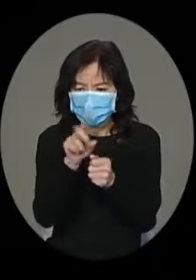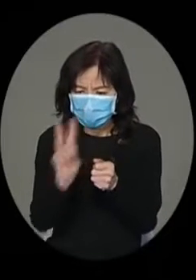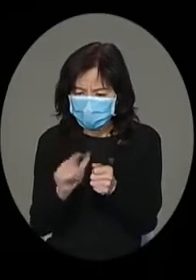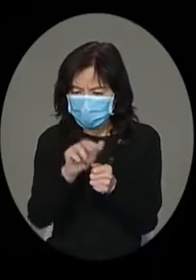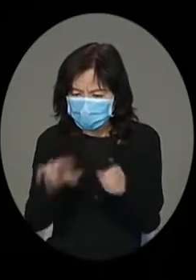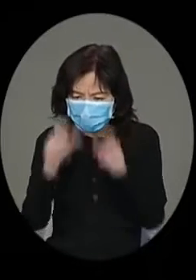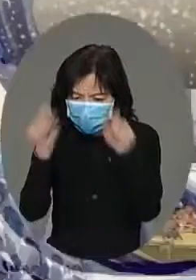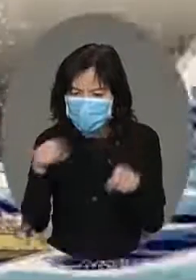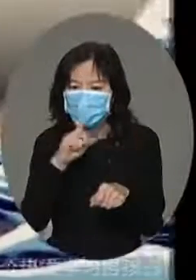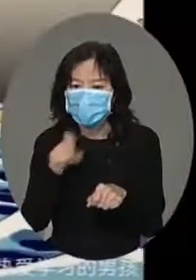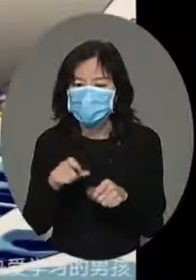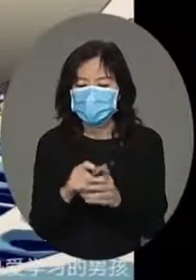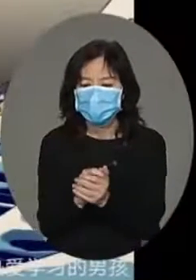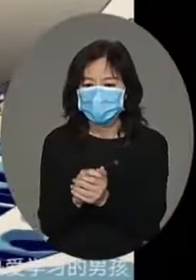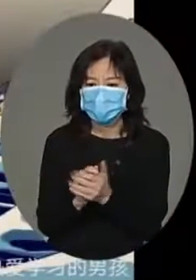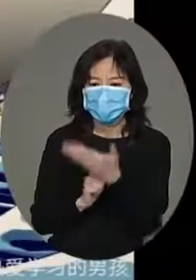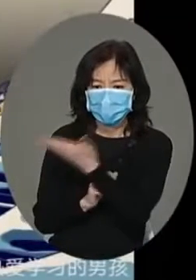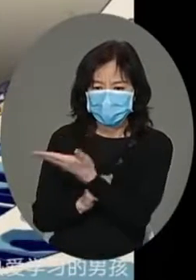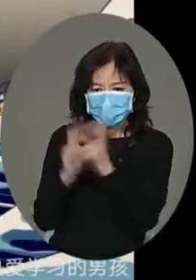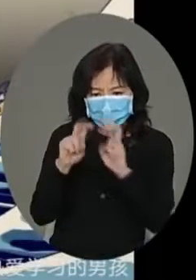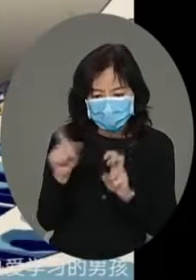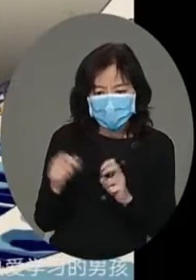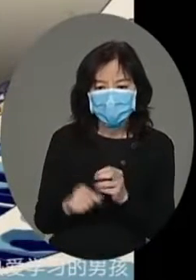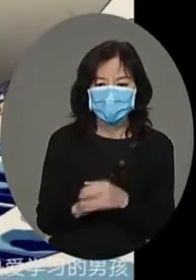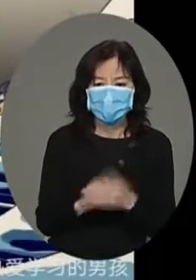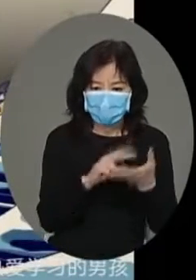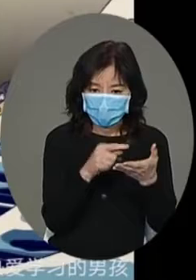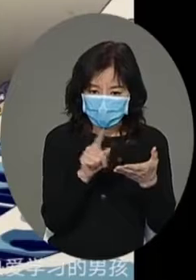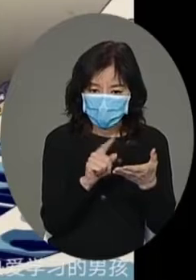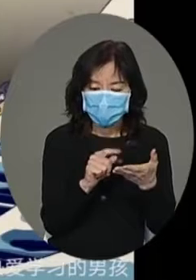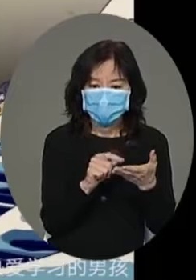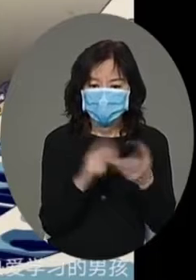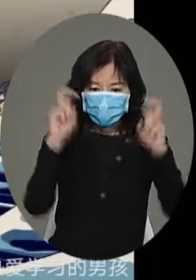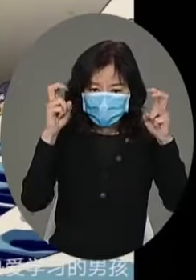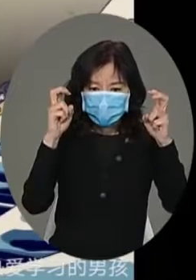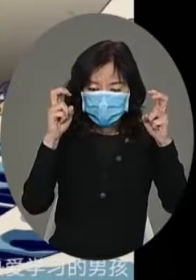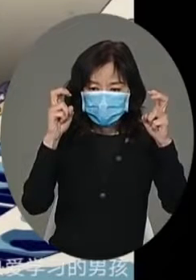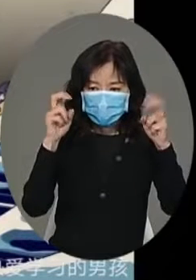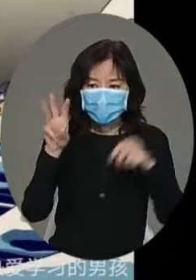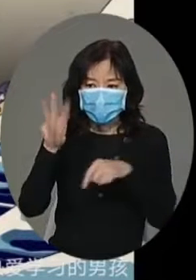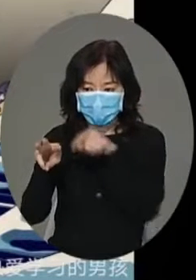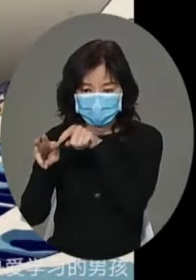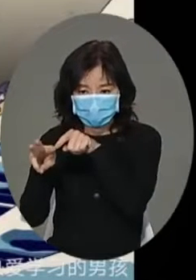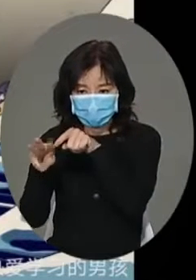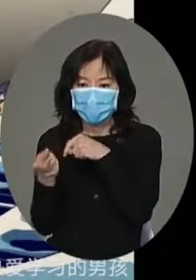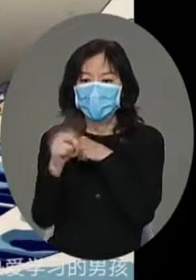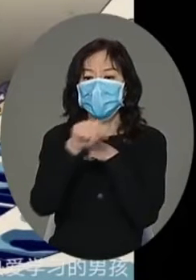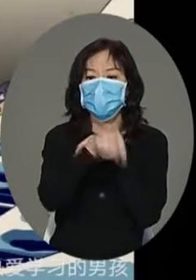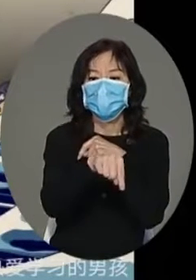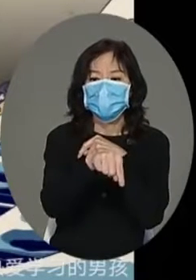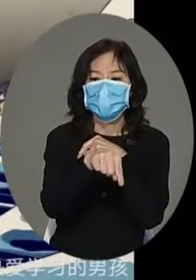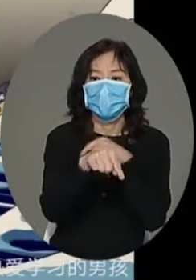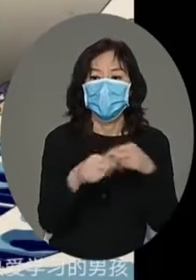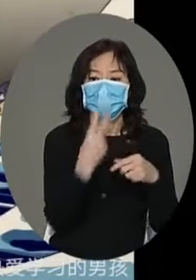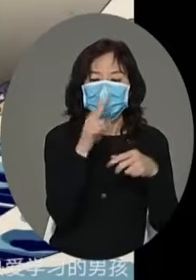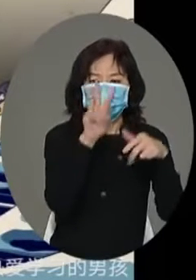題。仔細看回這幅改圖，題目就將神奈川的川字改為核廢水之